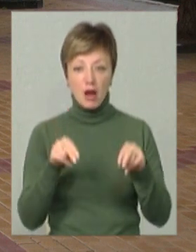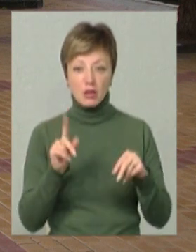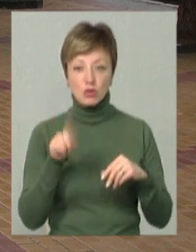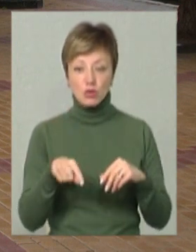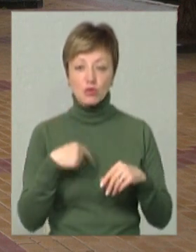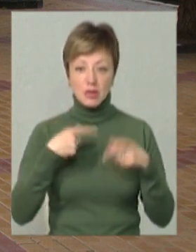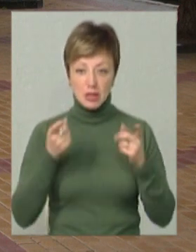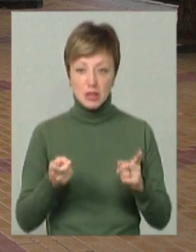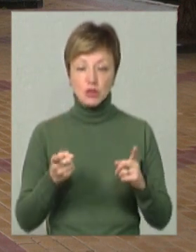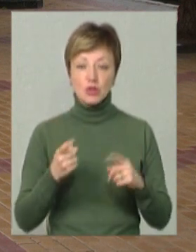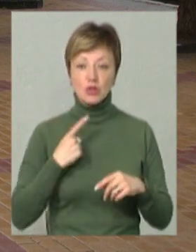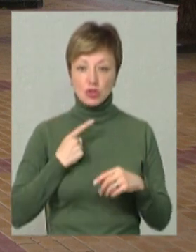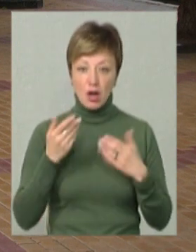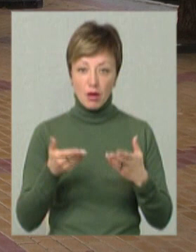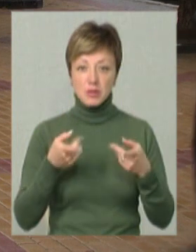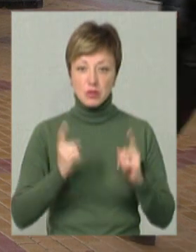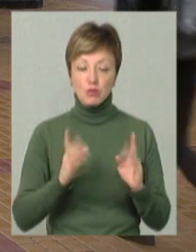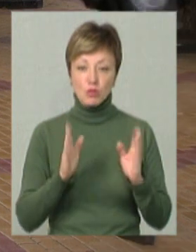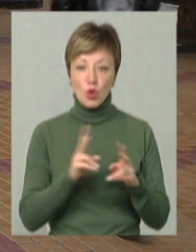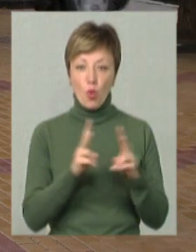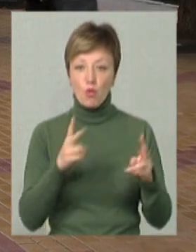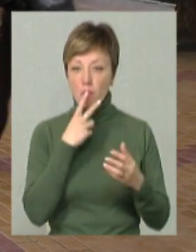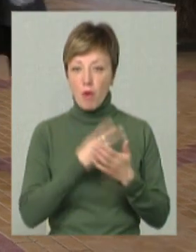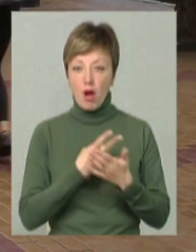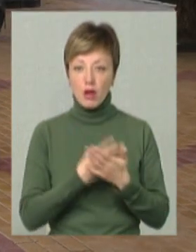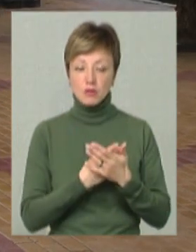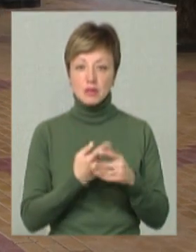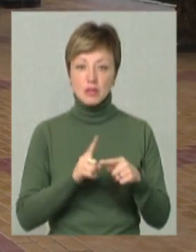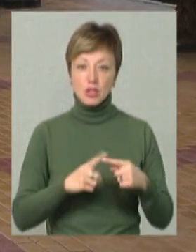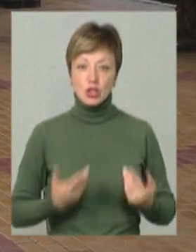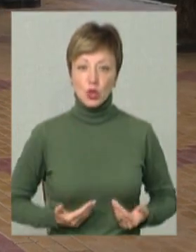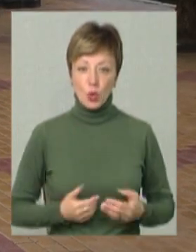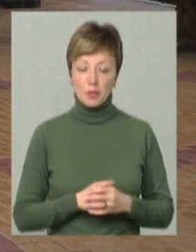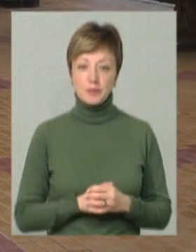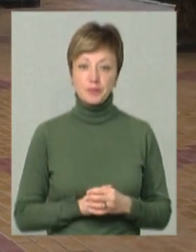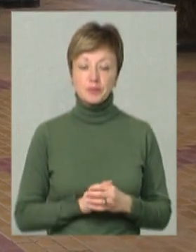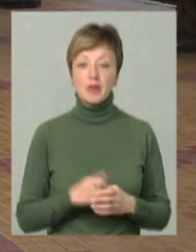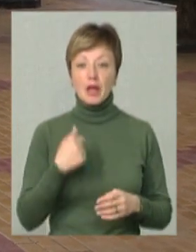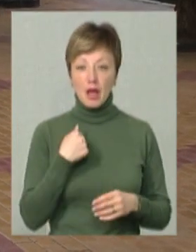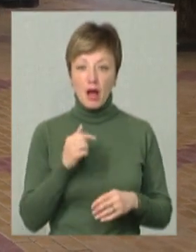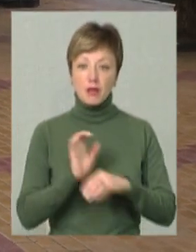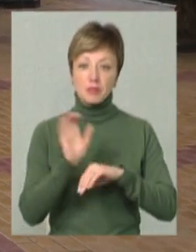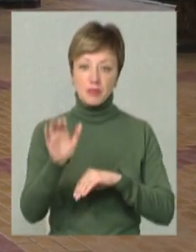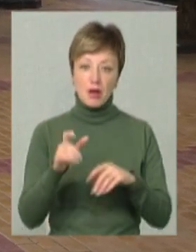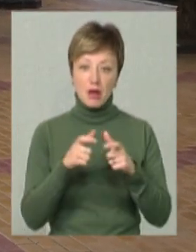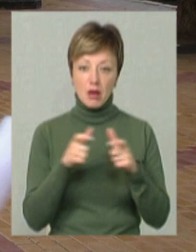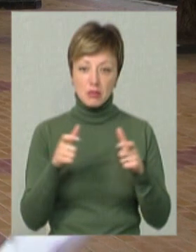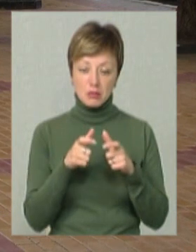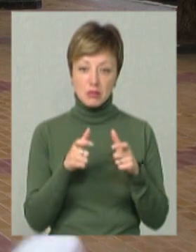того, що ми дійсно його дочекаємось і дійсно буде кому показувати це житло. Я скинула йому з